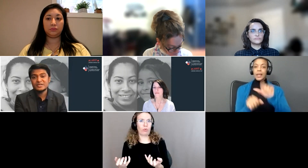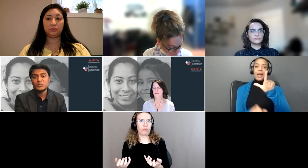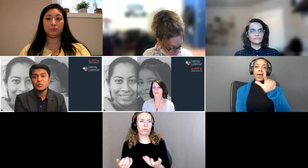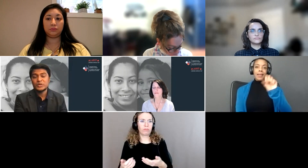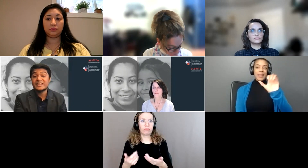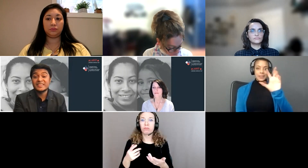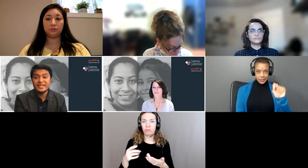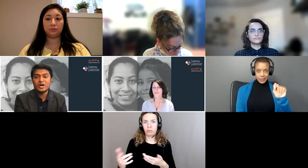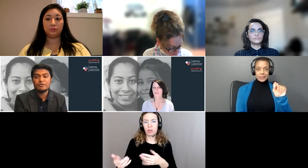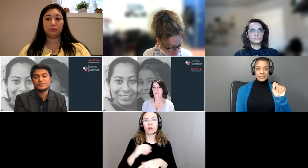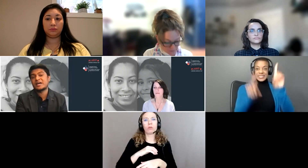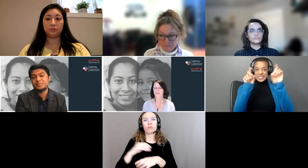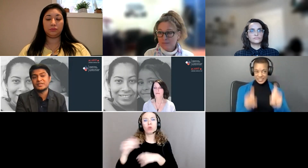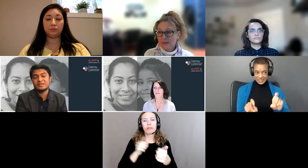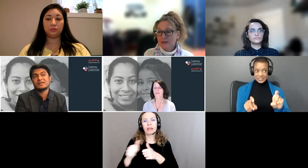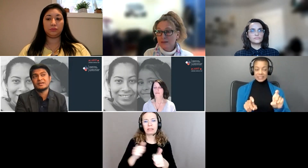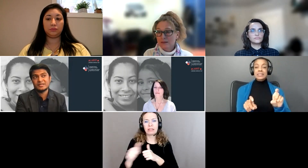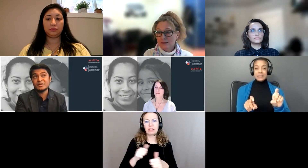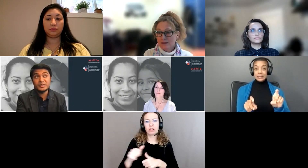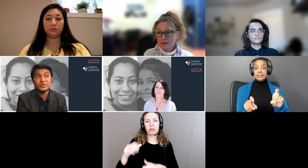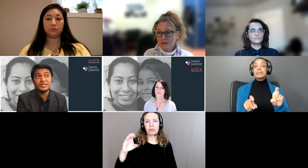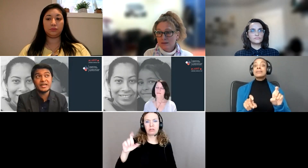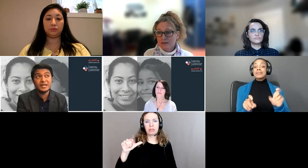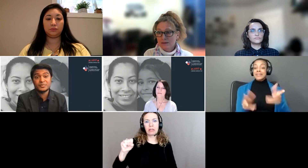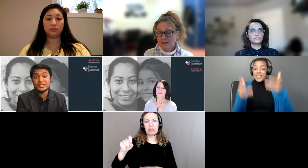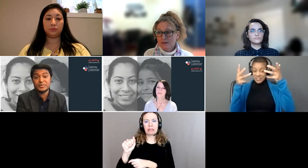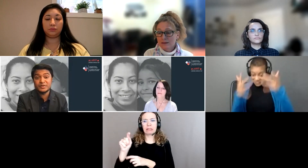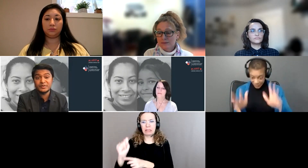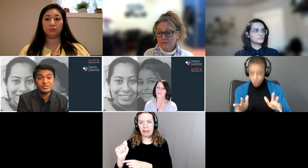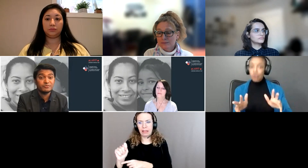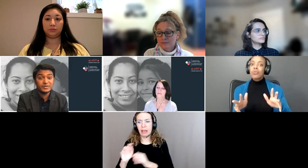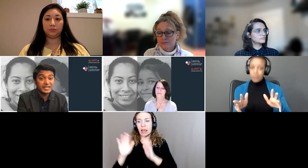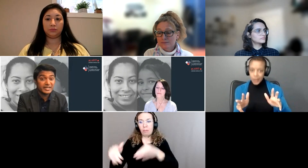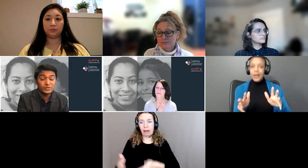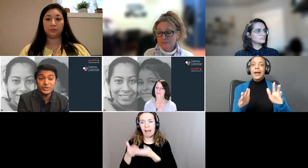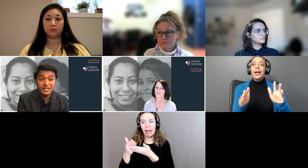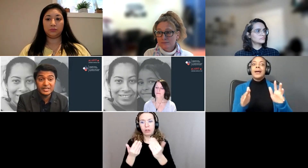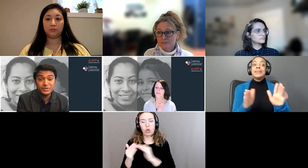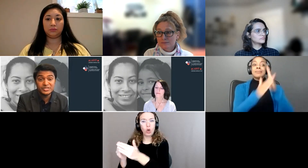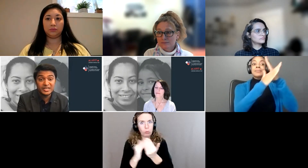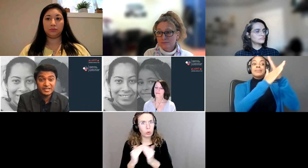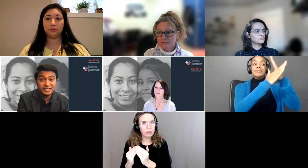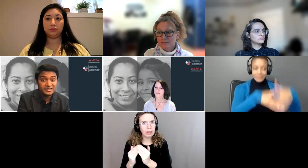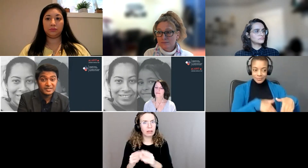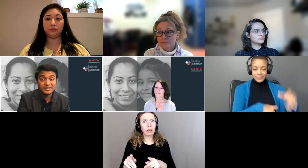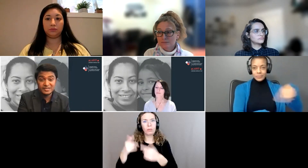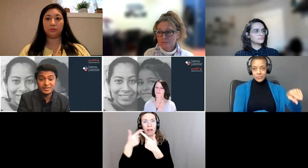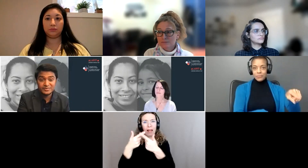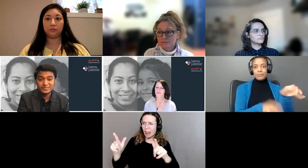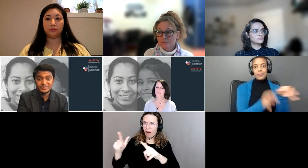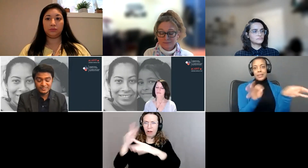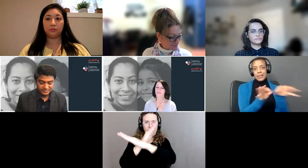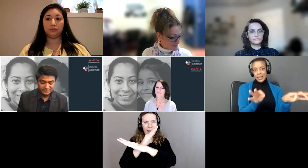CELISAT. Ensuite, on peut penser à aider les communautés et de briser les barrières des langues au Canada.